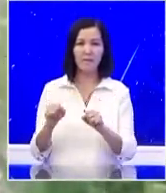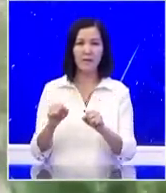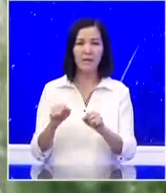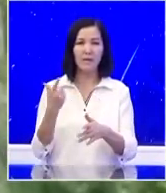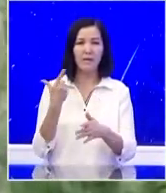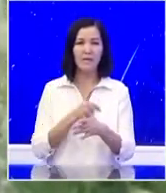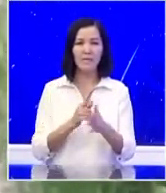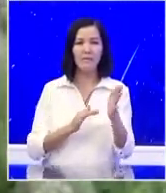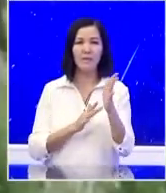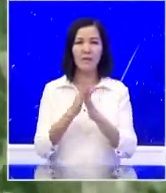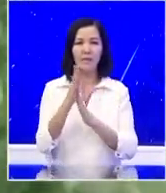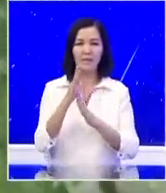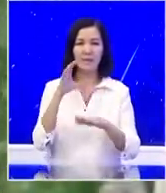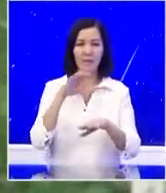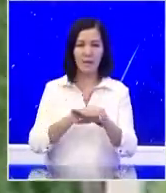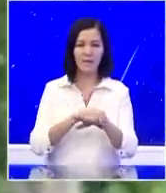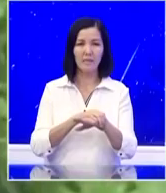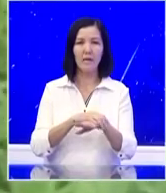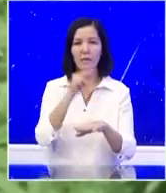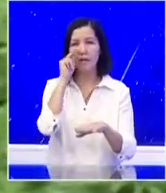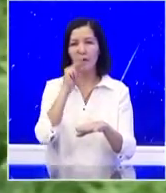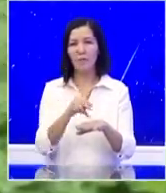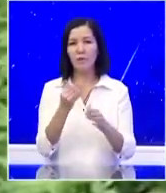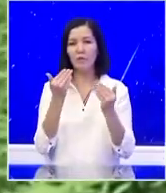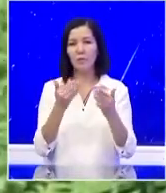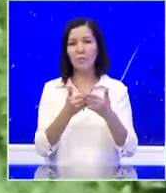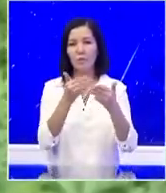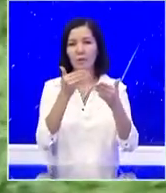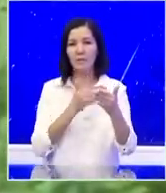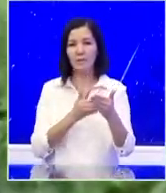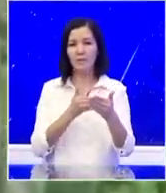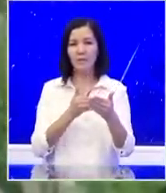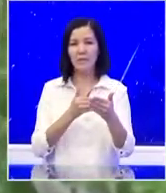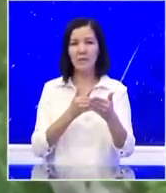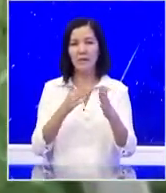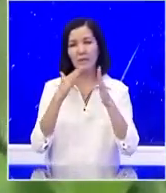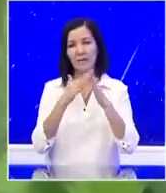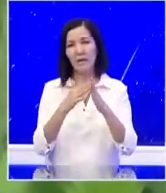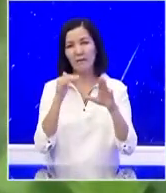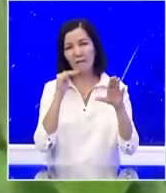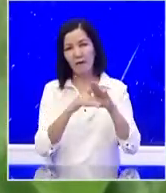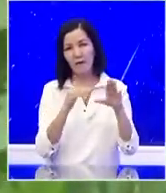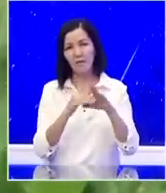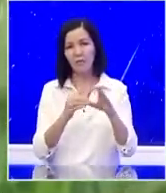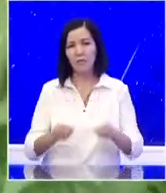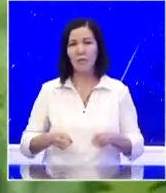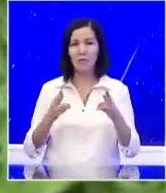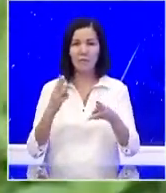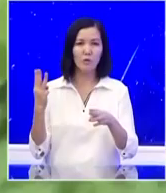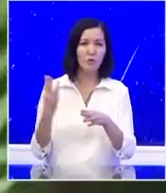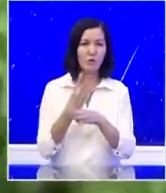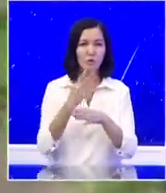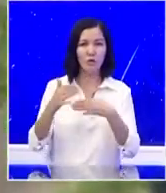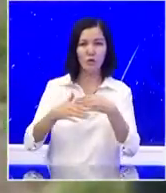профилактикасы барысында адамның есірткімен айналысатындығын анықтаған. Айыпталушы бұрын есірткі заттарын сақтаған үшін 3 рет